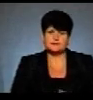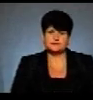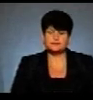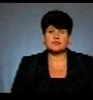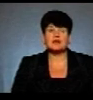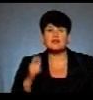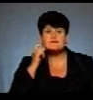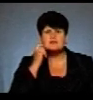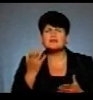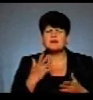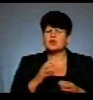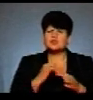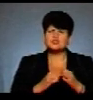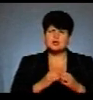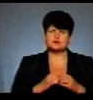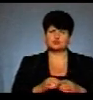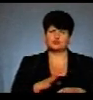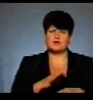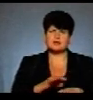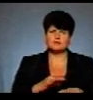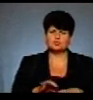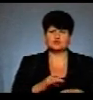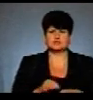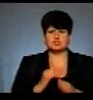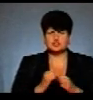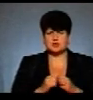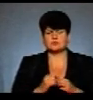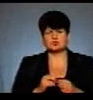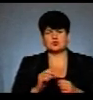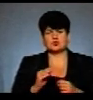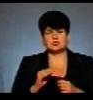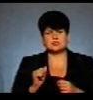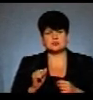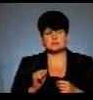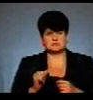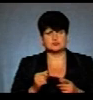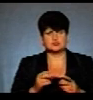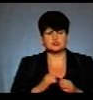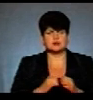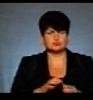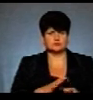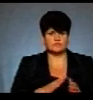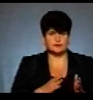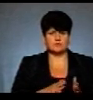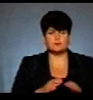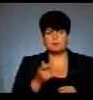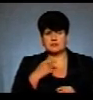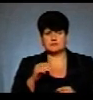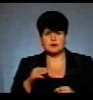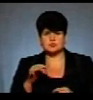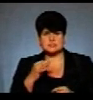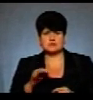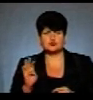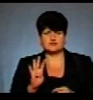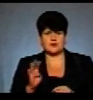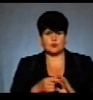є найчастіше відбувається булінг, найчастіше стають жертвами діти або агресором? От пан Тарас розповів, що з 4